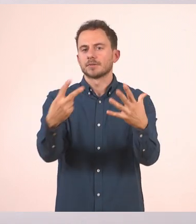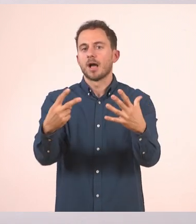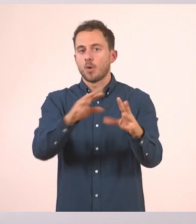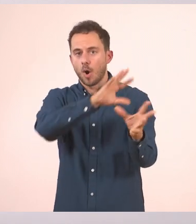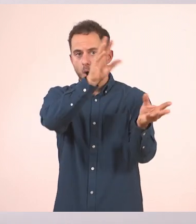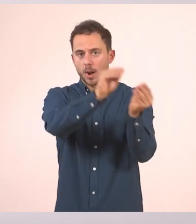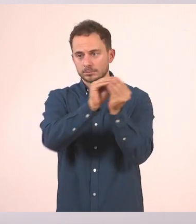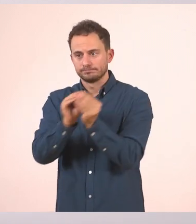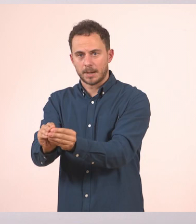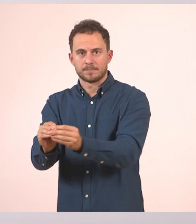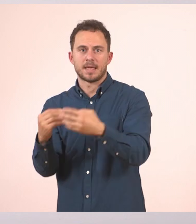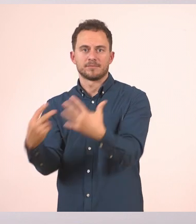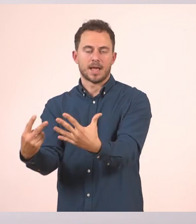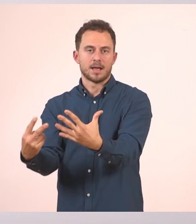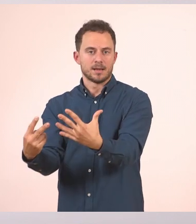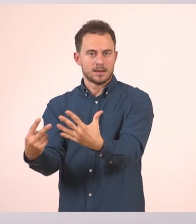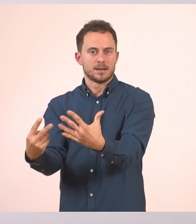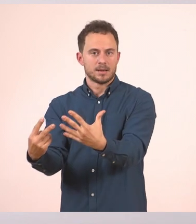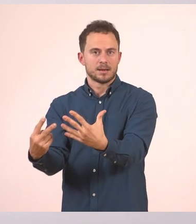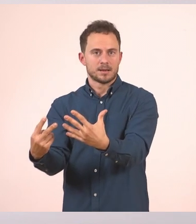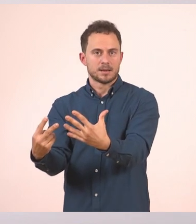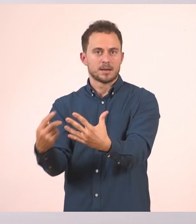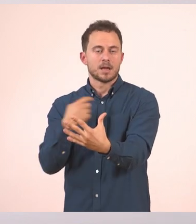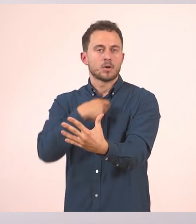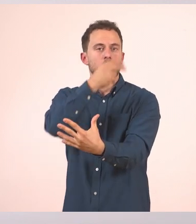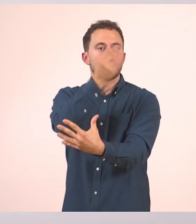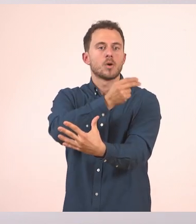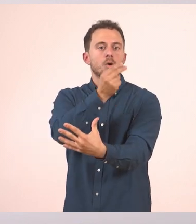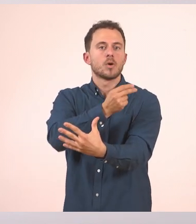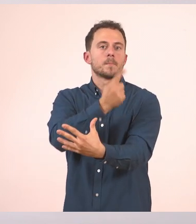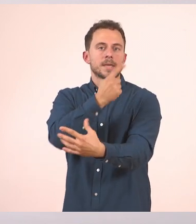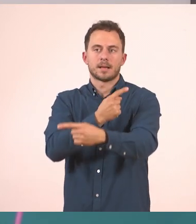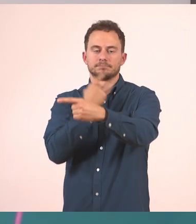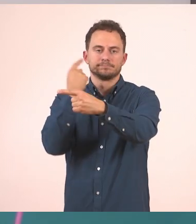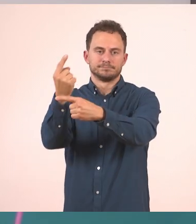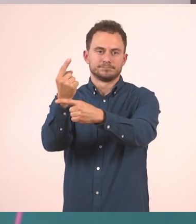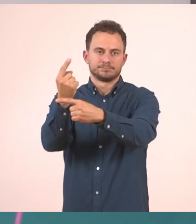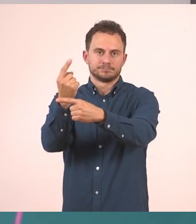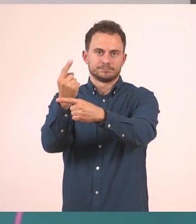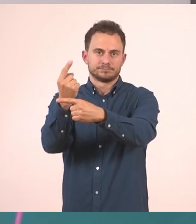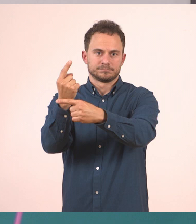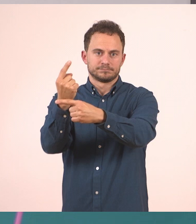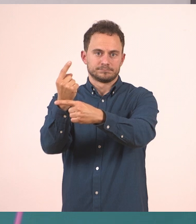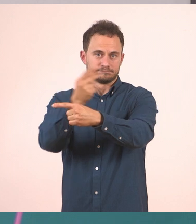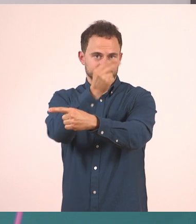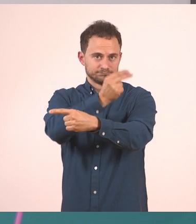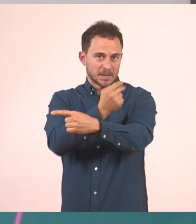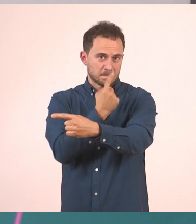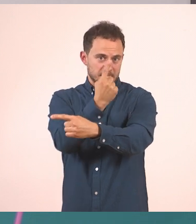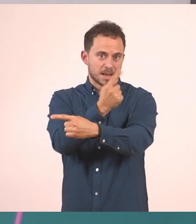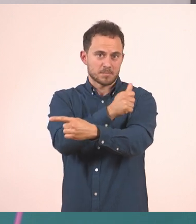7 καρδούλες ήταν όλη η ποσότητά μας. Το γράφουμε στον παρανομαστή. Πόσες